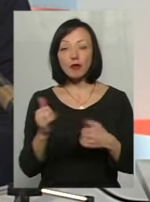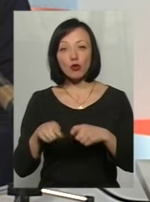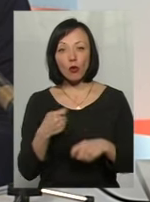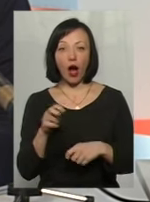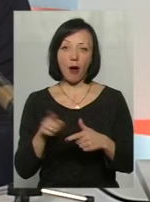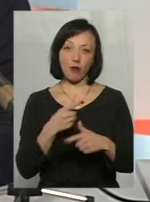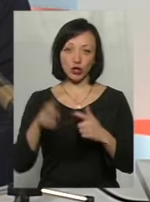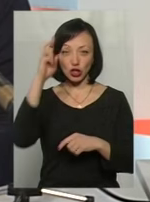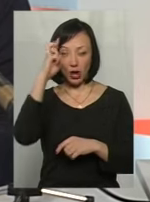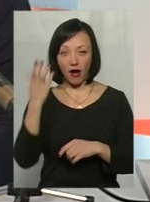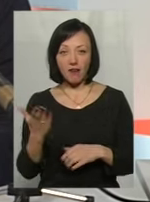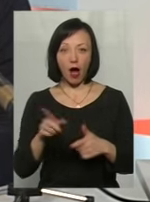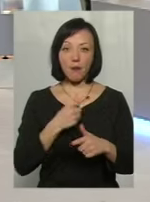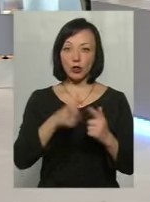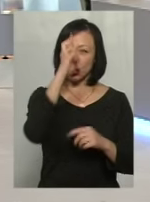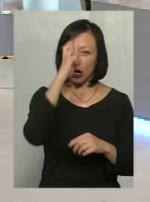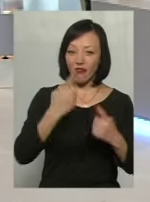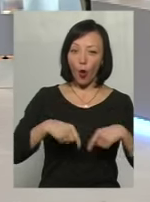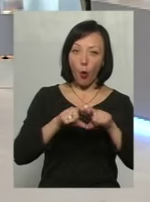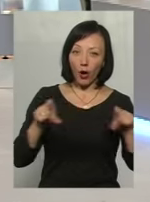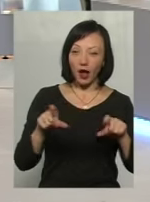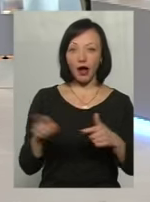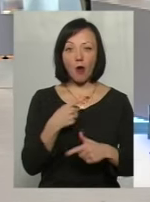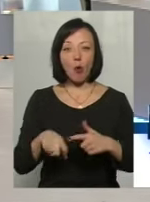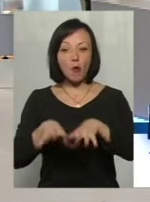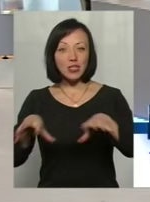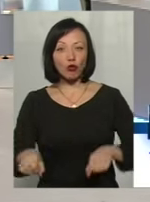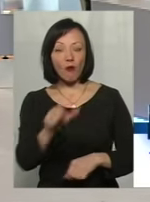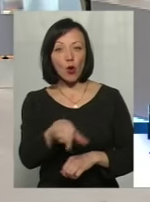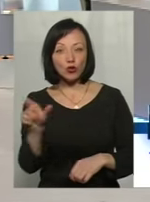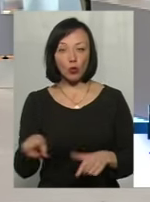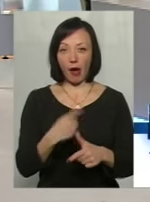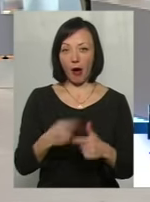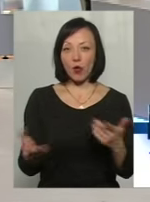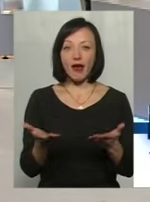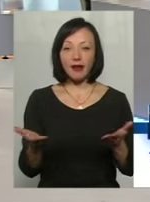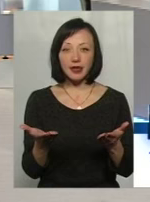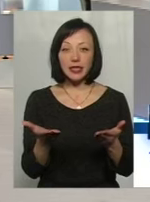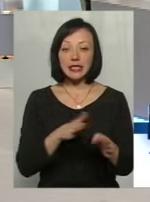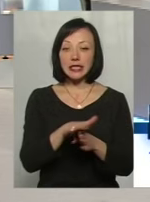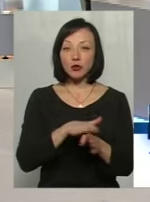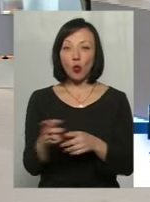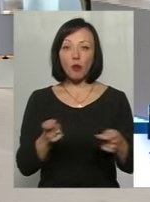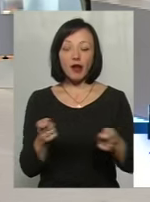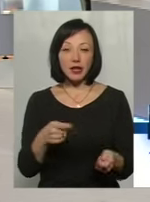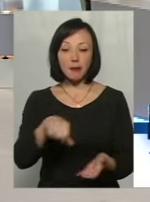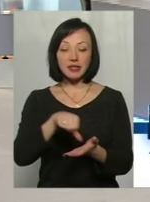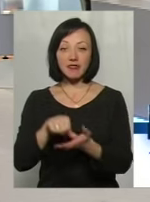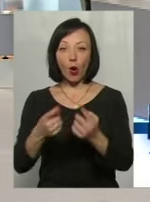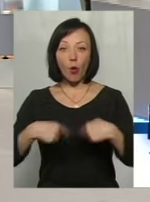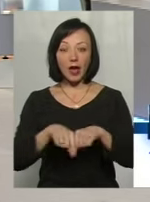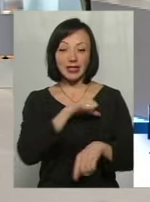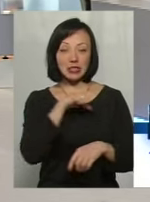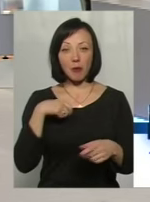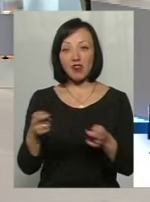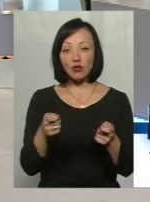або держава, або державні органи, або посадові особи, або особи, які здійснюють управління і представляють органи